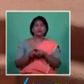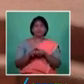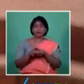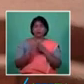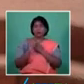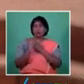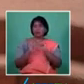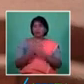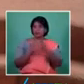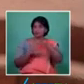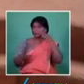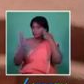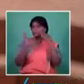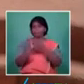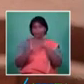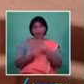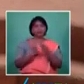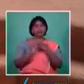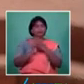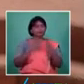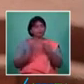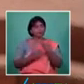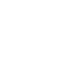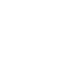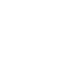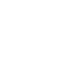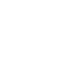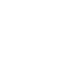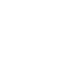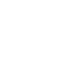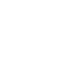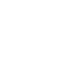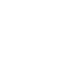අපහාස කිරීම සම්බන්ධයෙන් වරප්‍රසාද කමිටුවේ අවධානය යොමු කරන ලෙස ඉතා කාරුණිකව ඉල්ලා සිටිමි